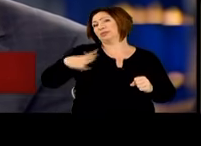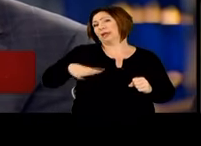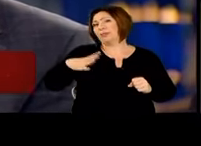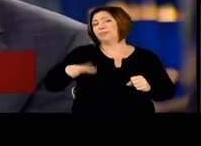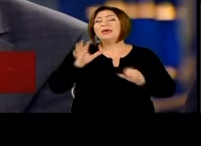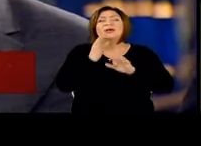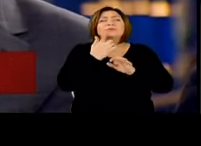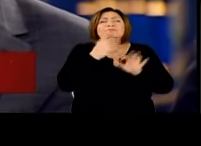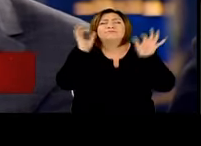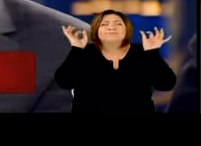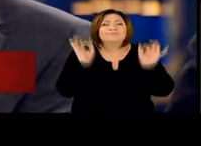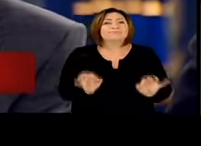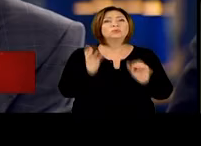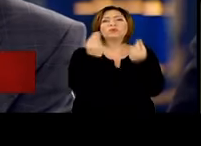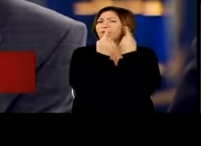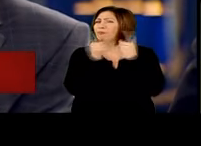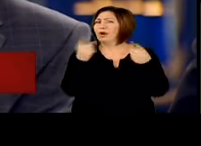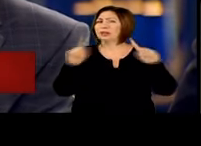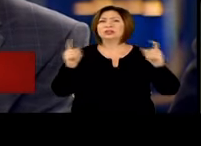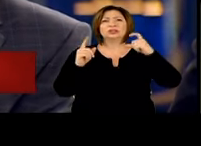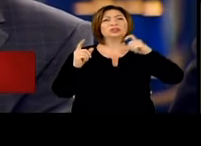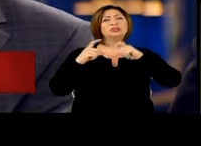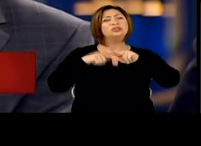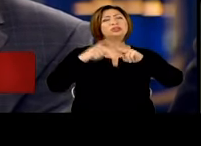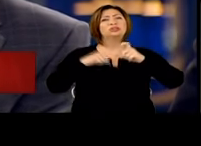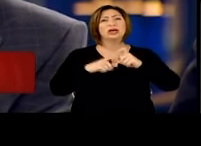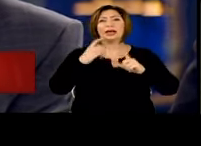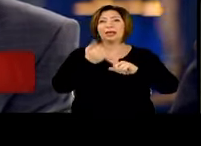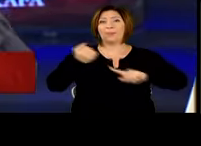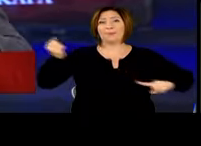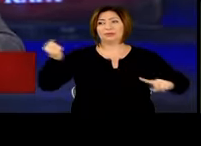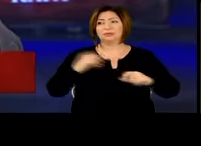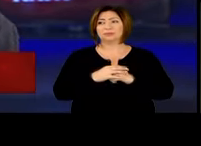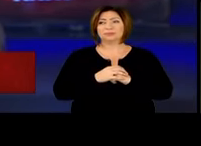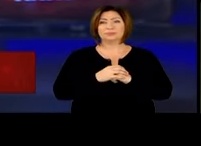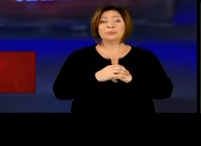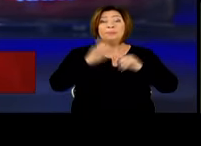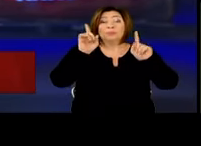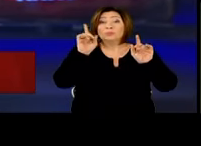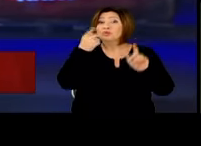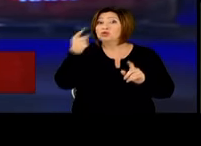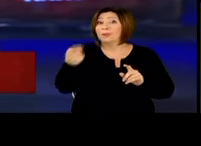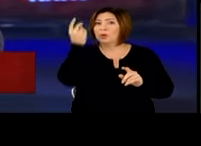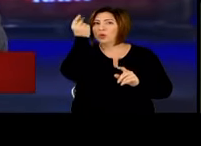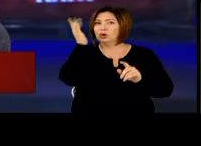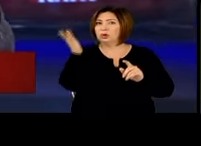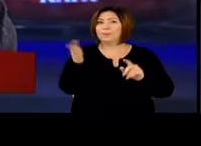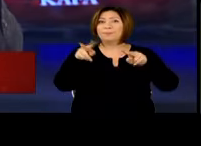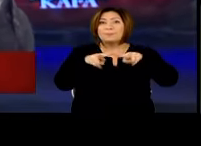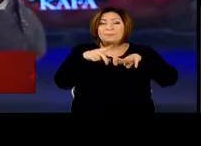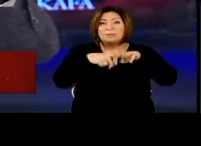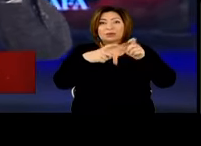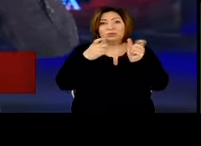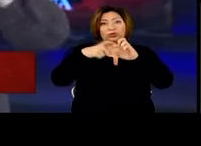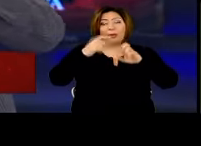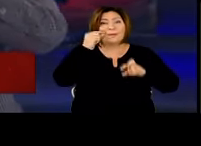bir lezzettir, çok farklıdır cağ kebabı. Bir dakika, siz, bu arada söylemeyi unuttum. Mesrur Bey,